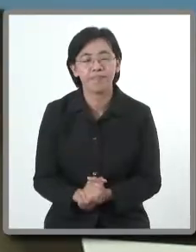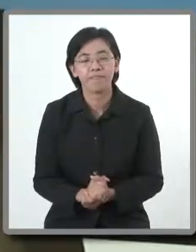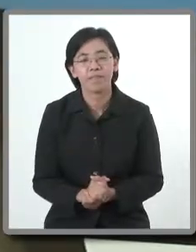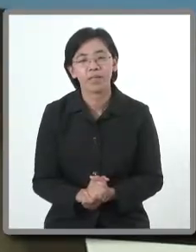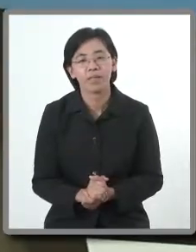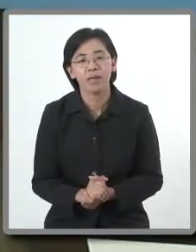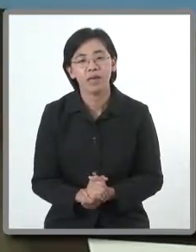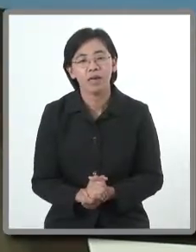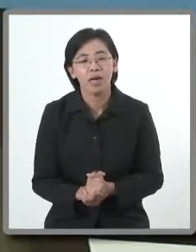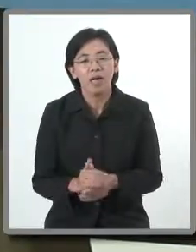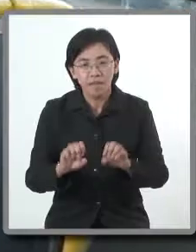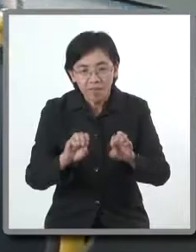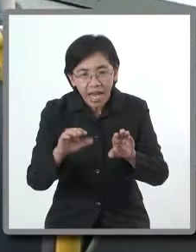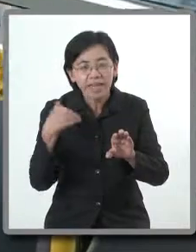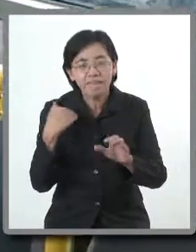างนอกรถ